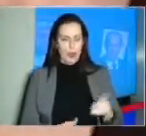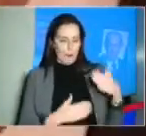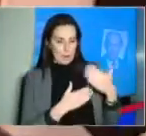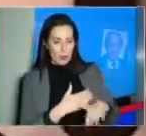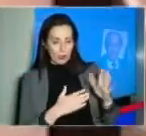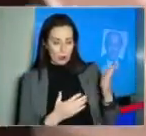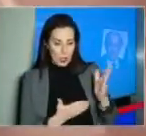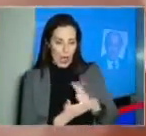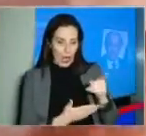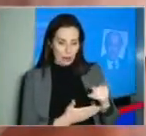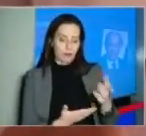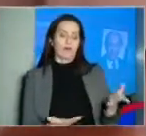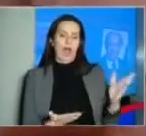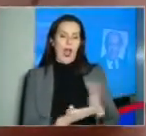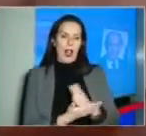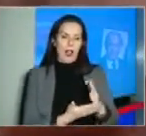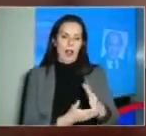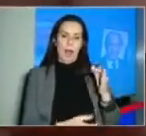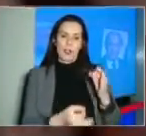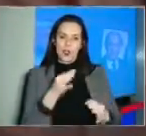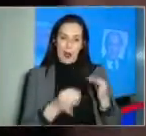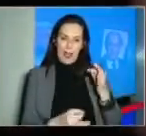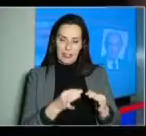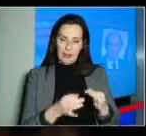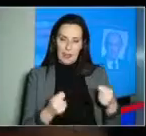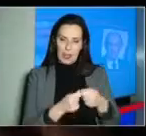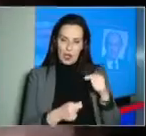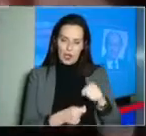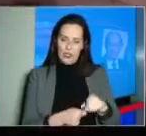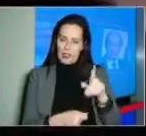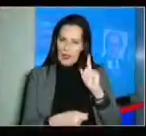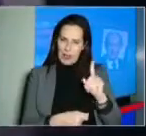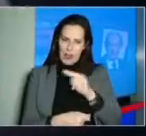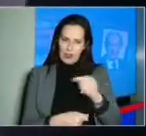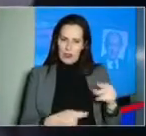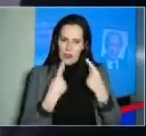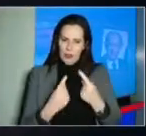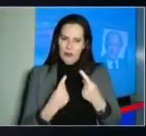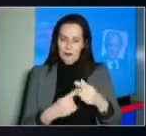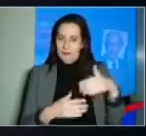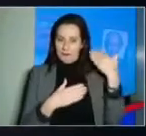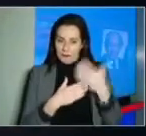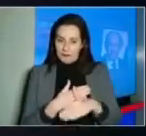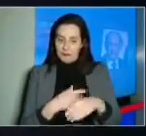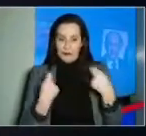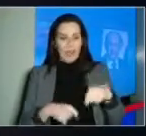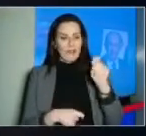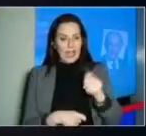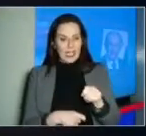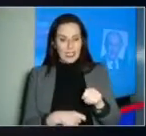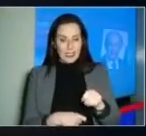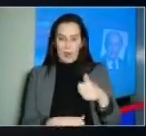מה שיקבע זה החלטה משפטית בעניין הזה, כן. אבל הנושא עצמו, הרי בסופו של דבר חבר